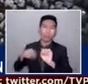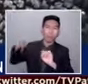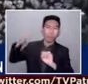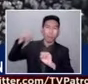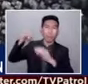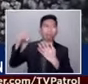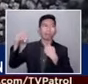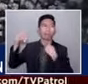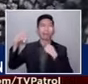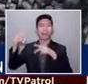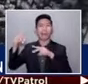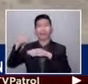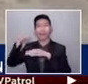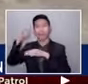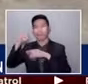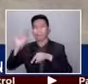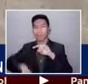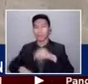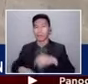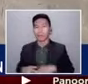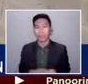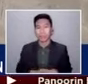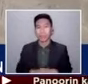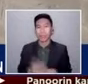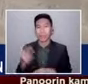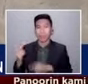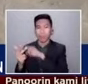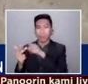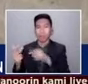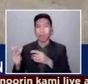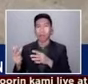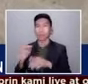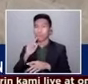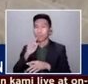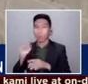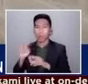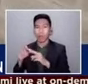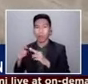3 sa namatay ay mag-ina, 2 senior citizen,